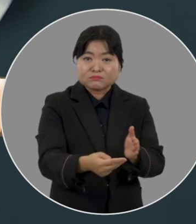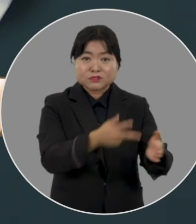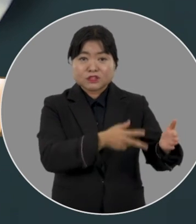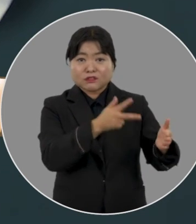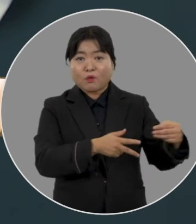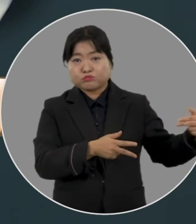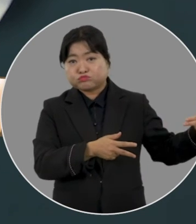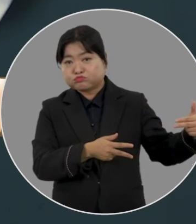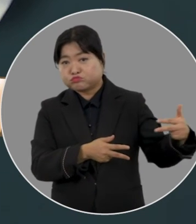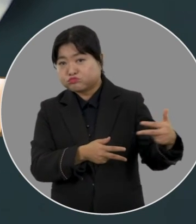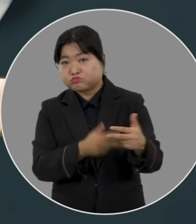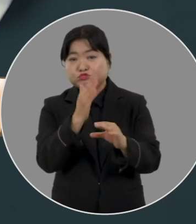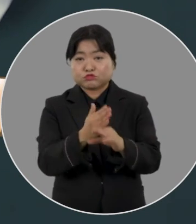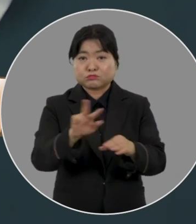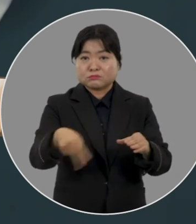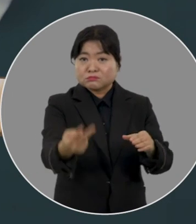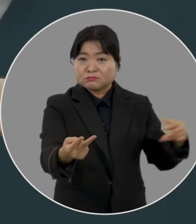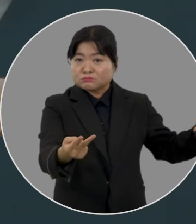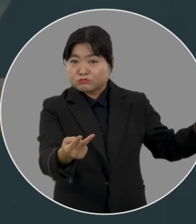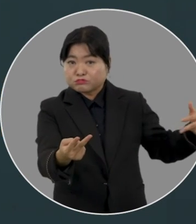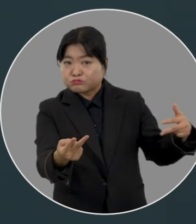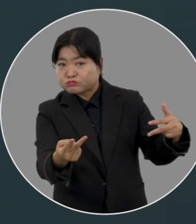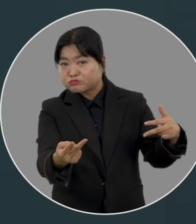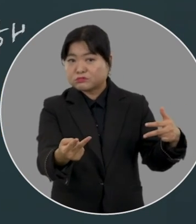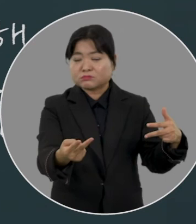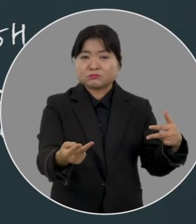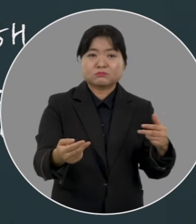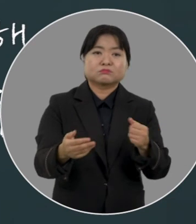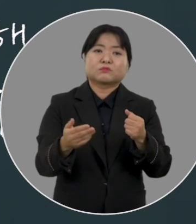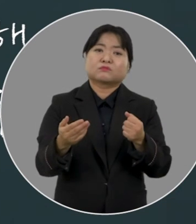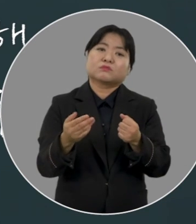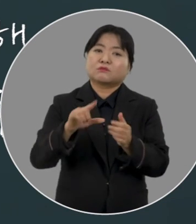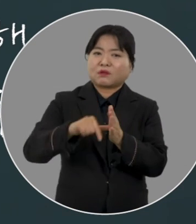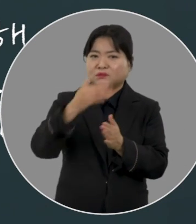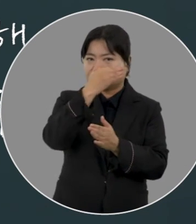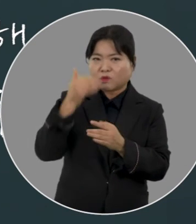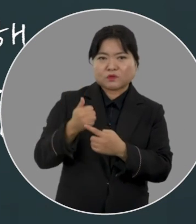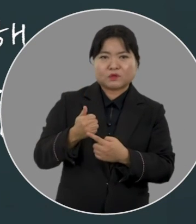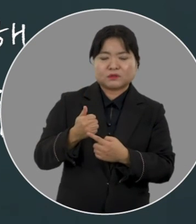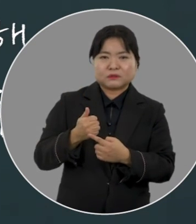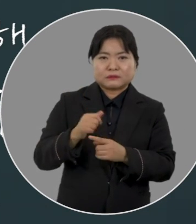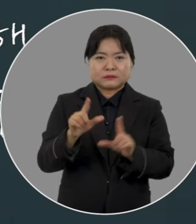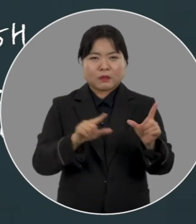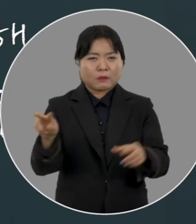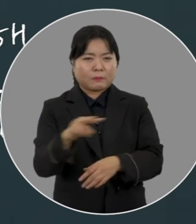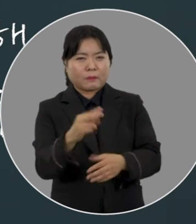저쪽에서는 기차가 달려오고 있었고요. 이때 청년은 잠시